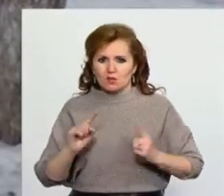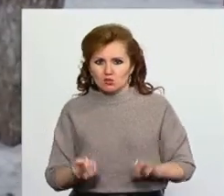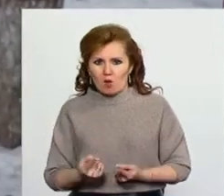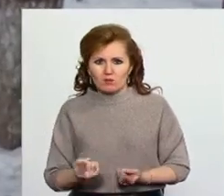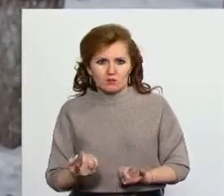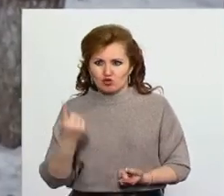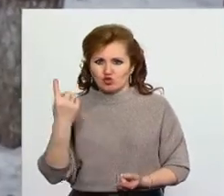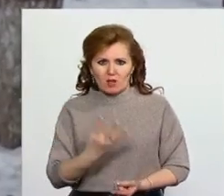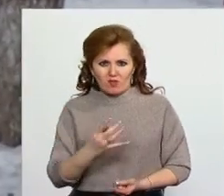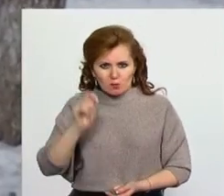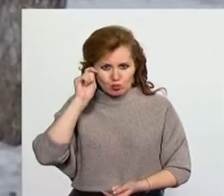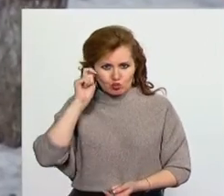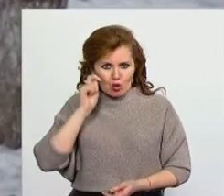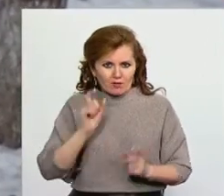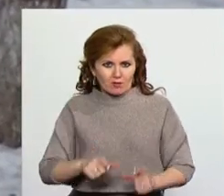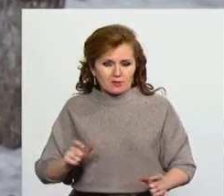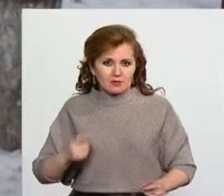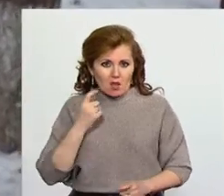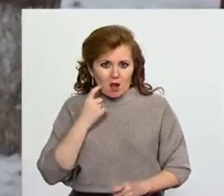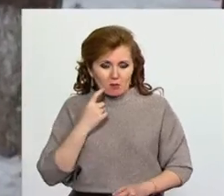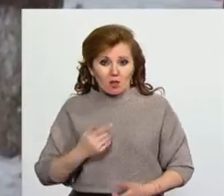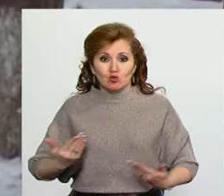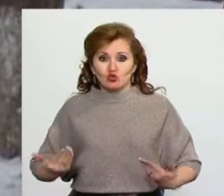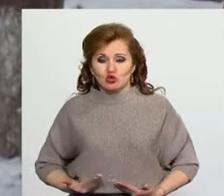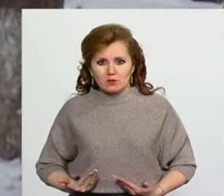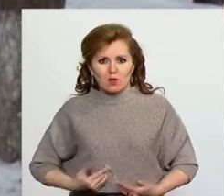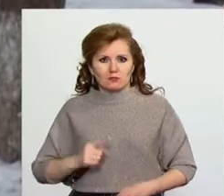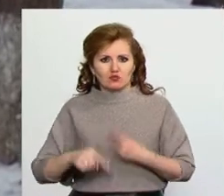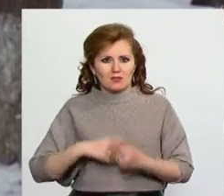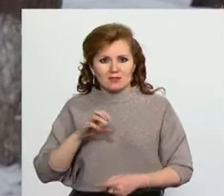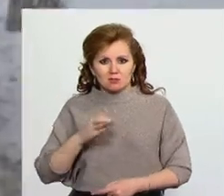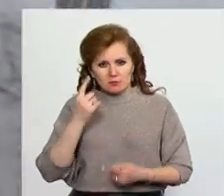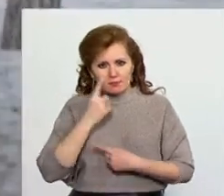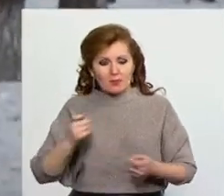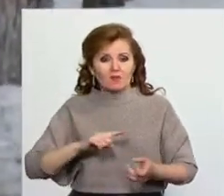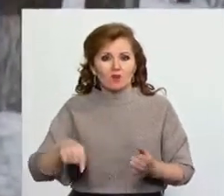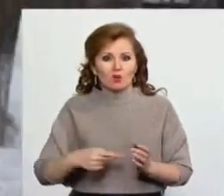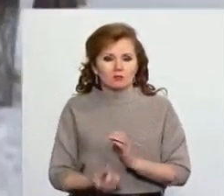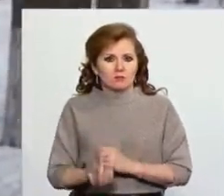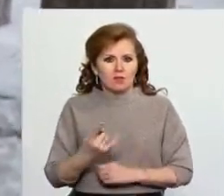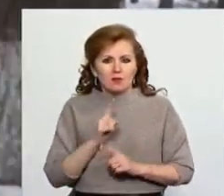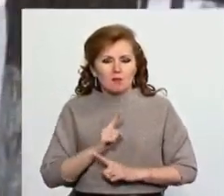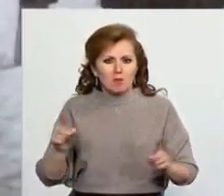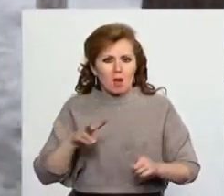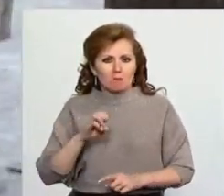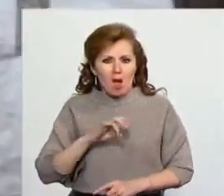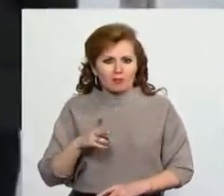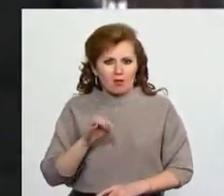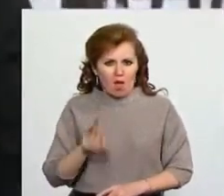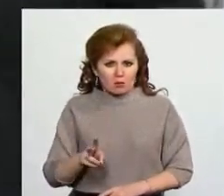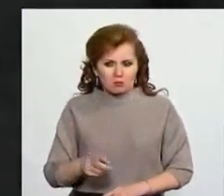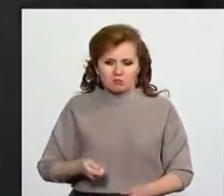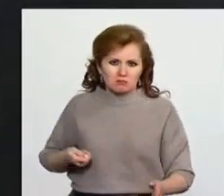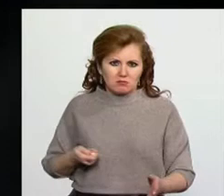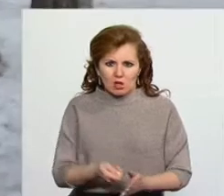1/4 мужского населения Сарапула. Жителей через СМИ предупредили, в городе объявился нетипичный маньяк, наносит